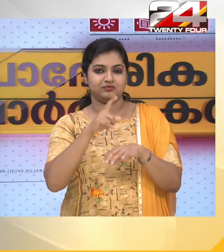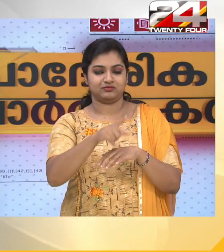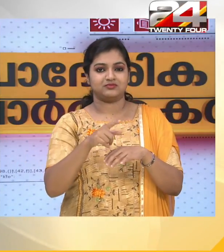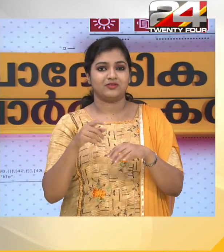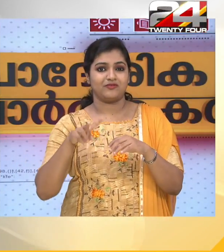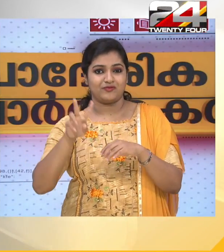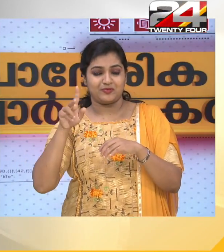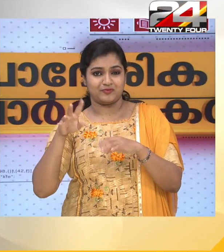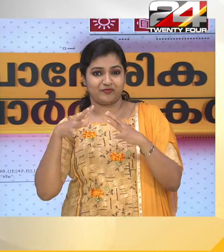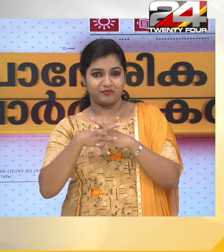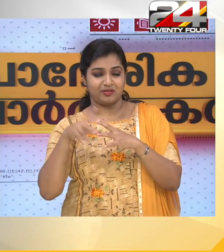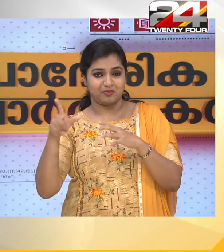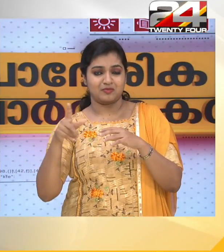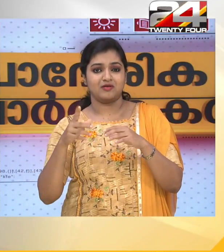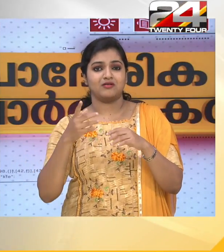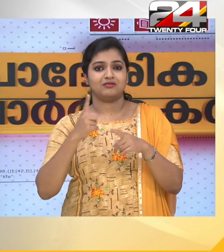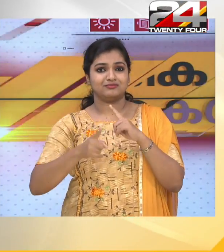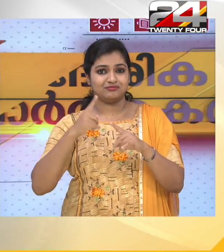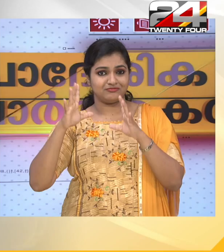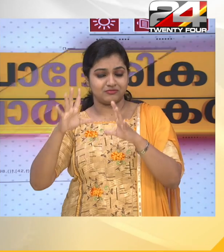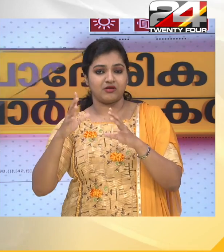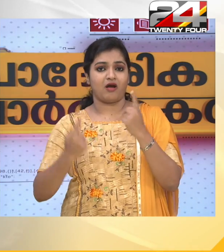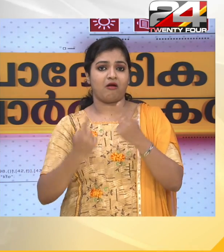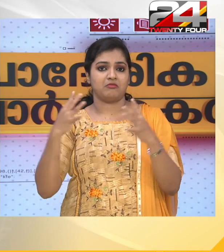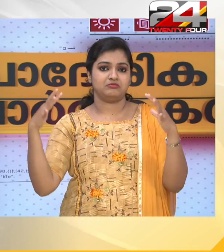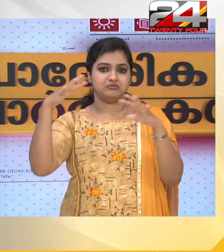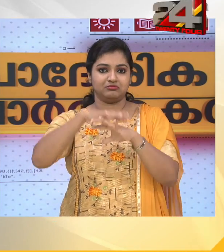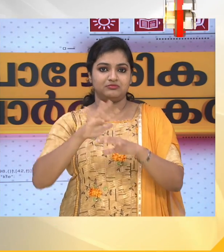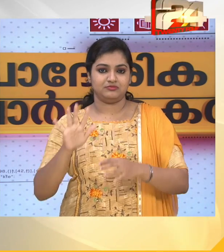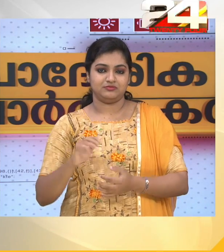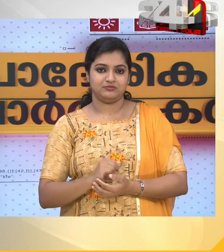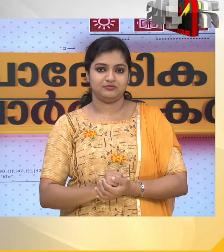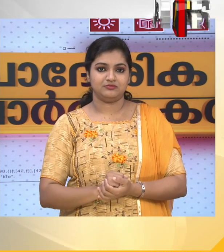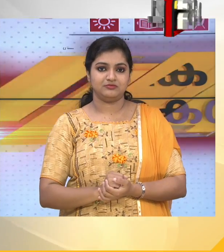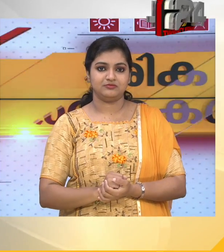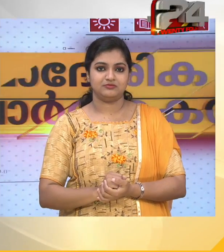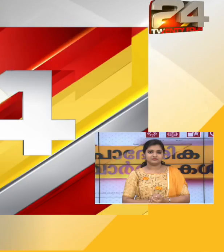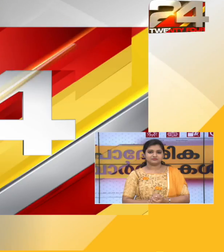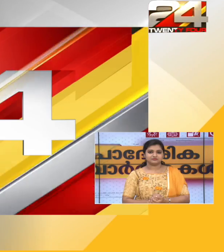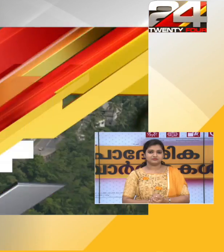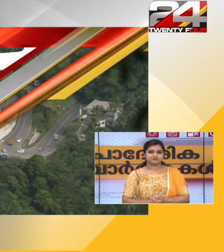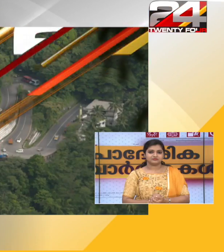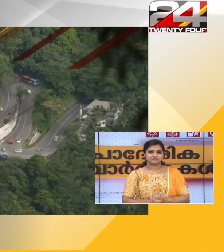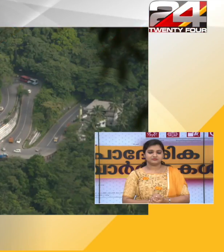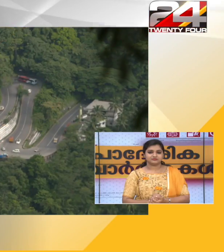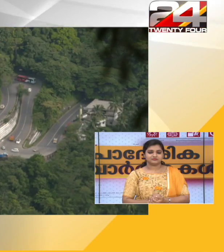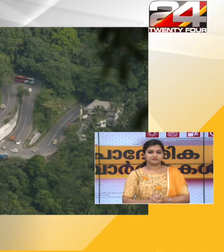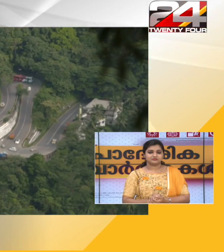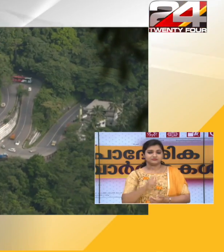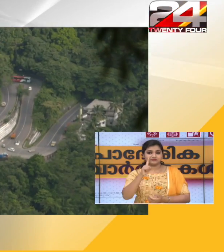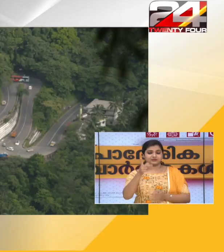ചരിത്ര സ്മാരക ശില അനാഥമായി കാടുമൂടിയ നിലയിലാണ്.